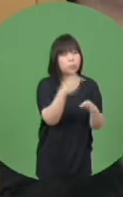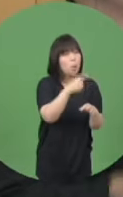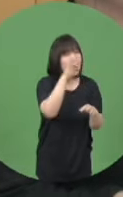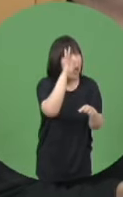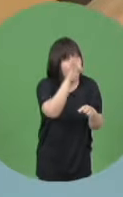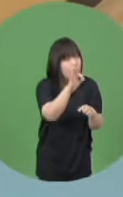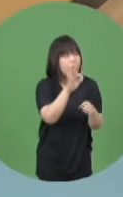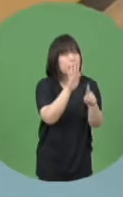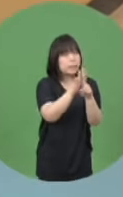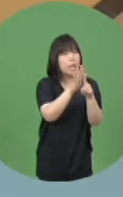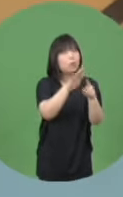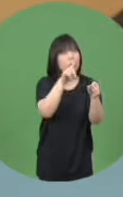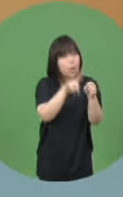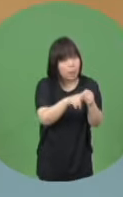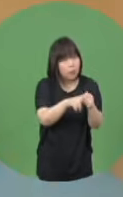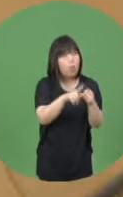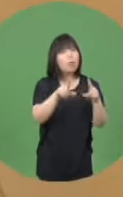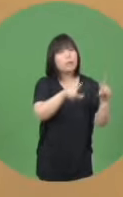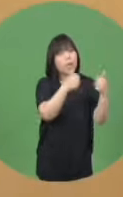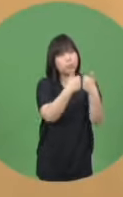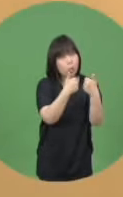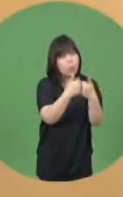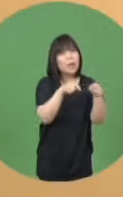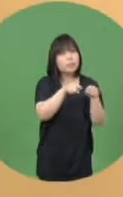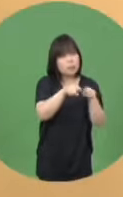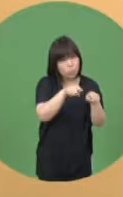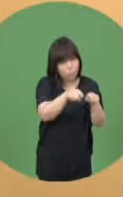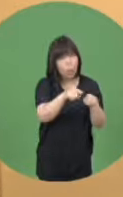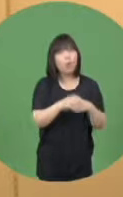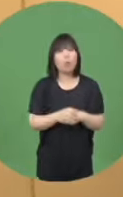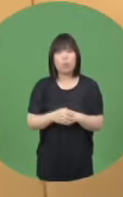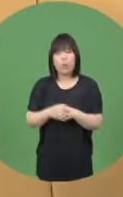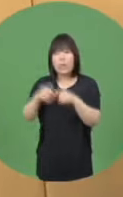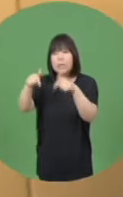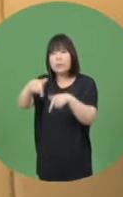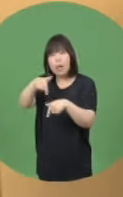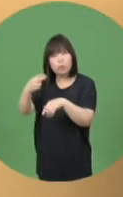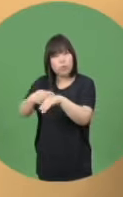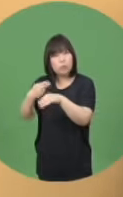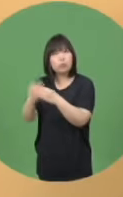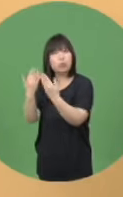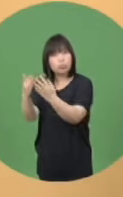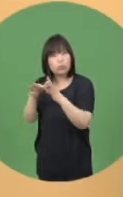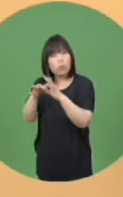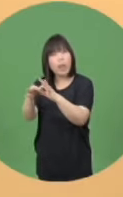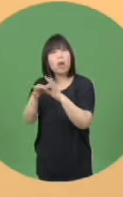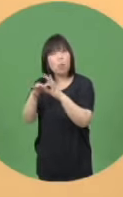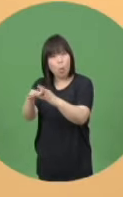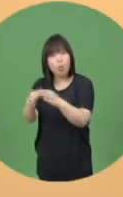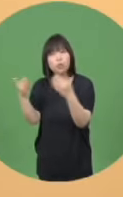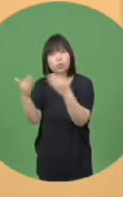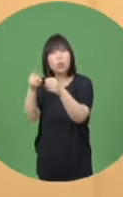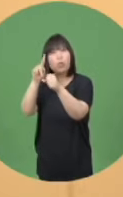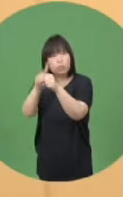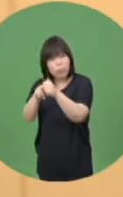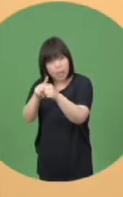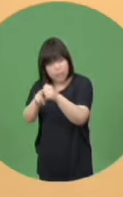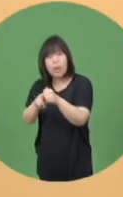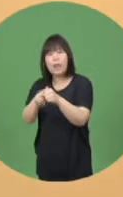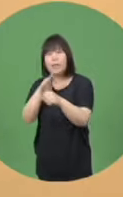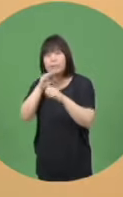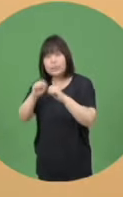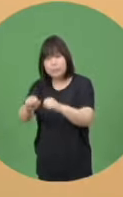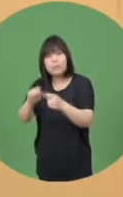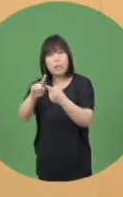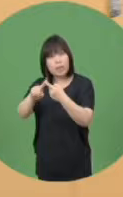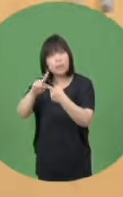見支援のための生活相談や指導、西部テクノスクールと連携しての就労に向けた実践的な